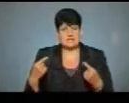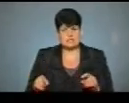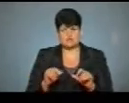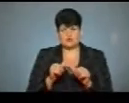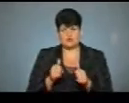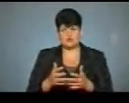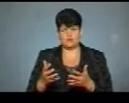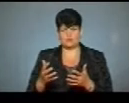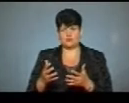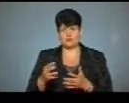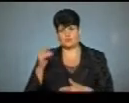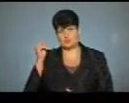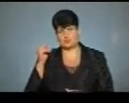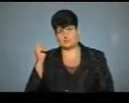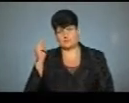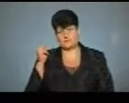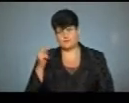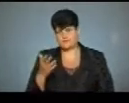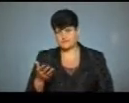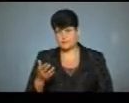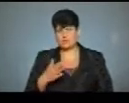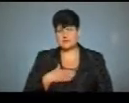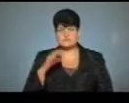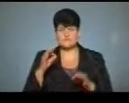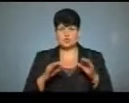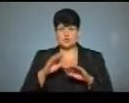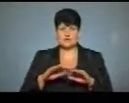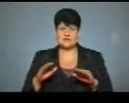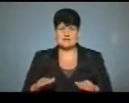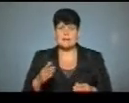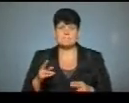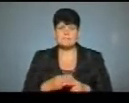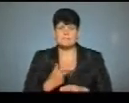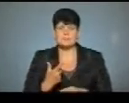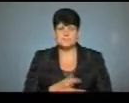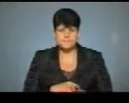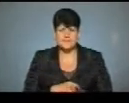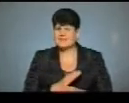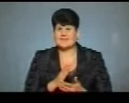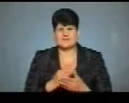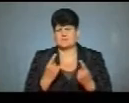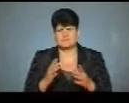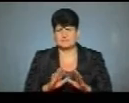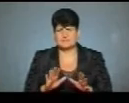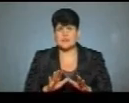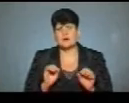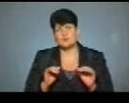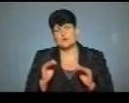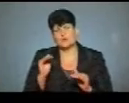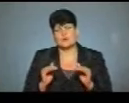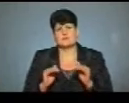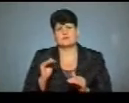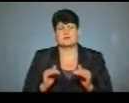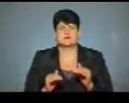форму здобуття цієї освіти. Відповідно, у нас відсоток дітей невакцинований, він не є високий. Він може коливатися